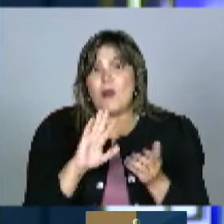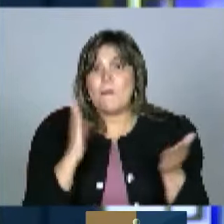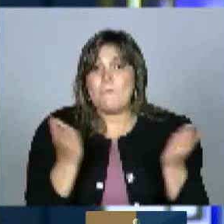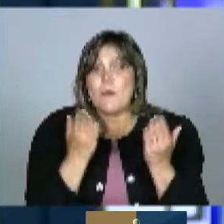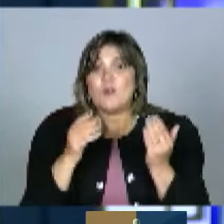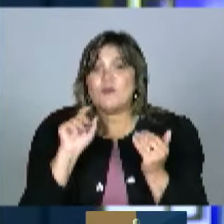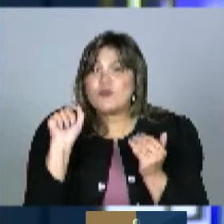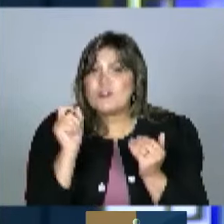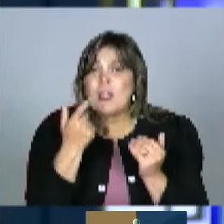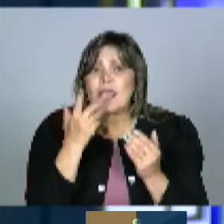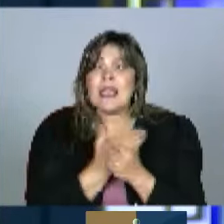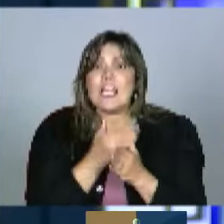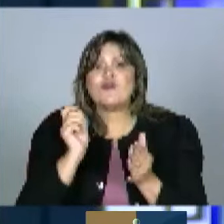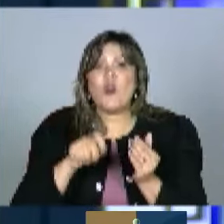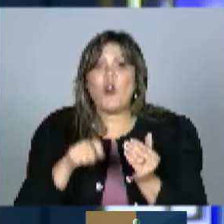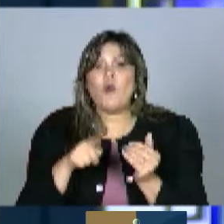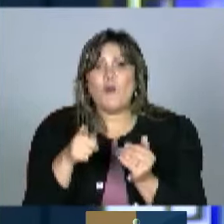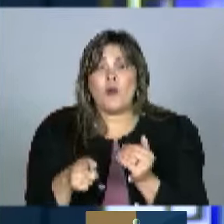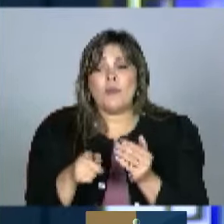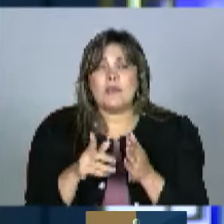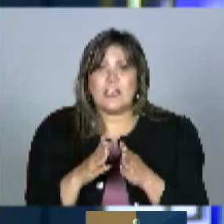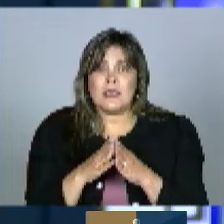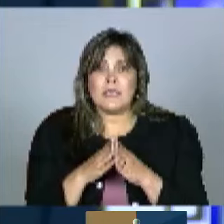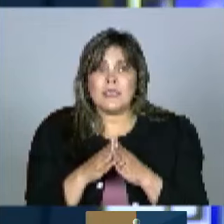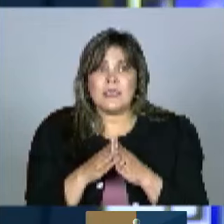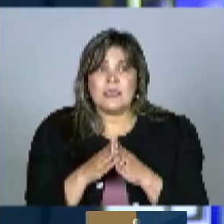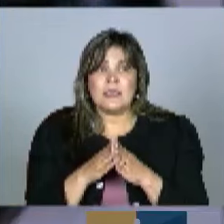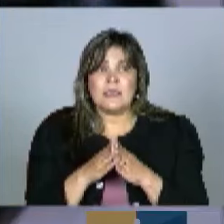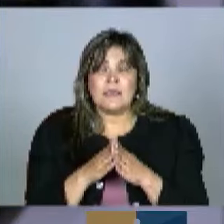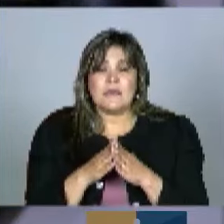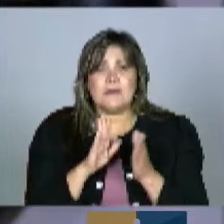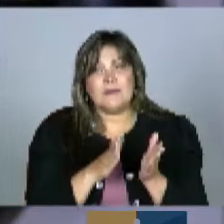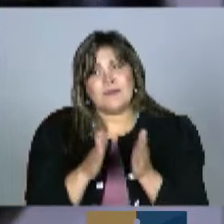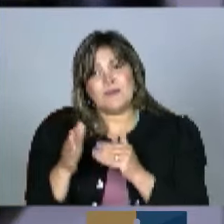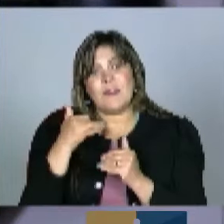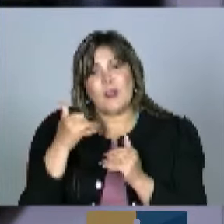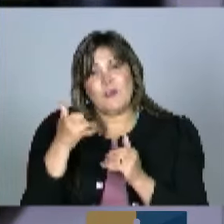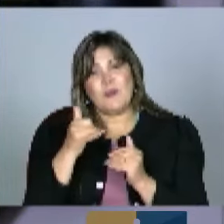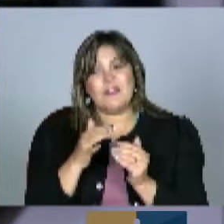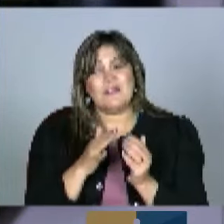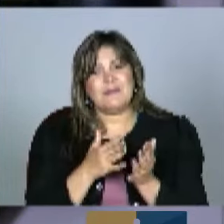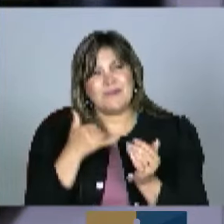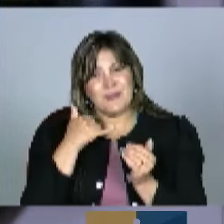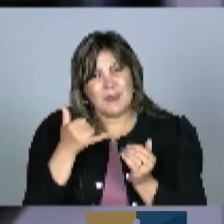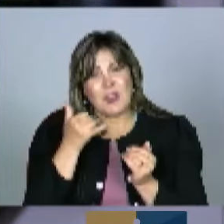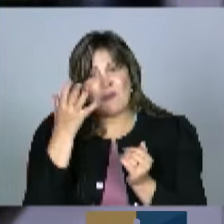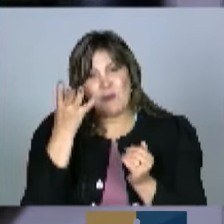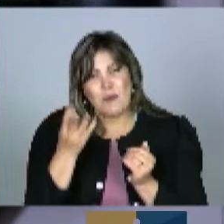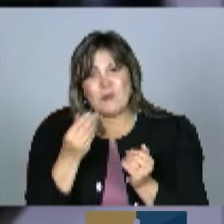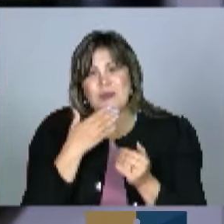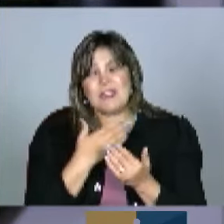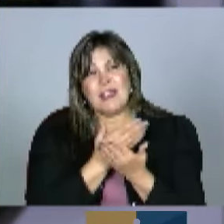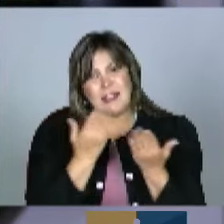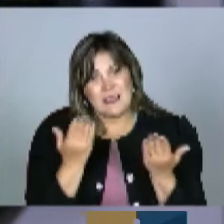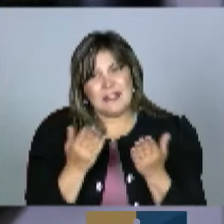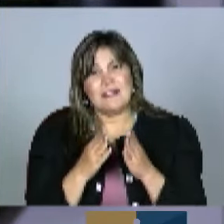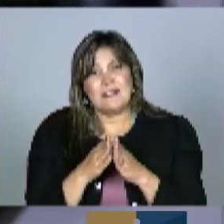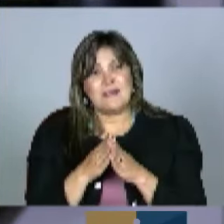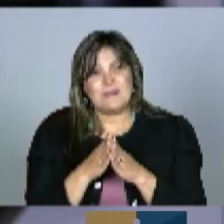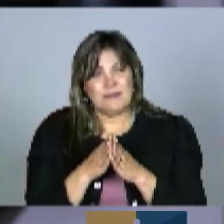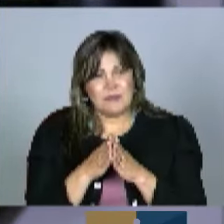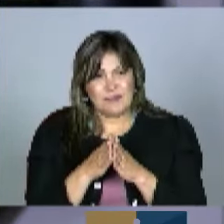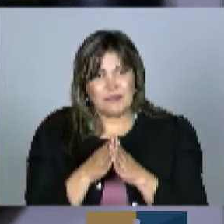المستعجله علشان يحكم الحكم ده معنا الاستاذ عادل مساء الخير يا فندم الو الو اتفضل يا استاذ عادل سؤال مساء